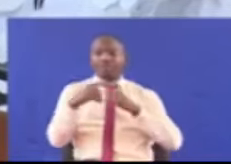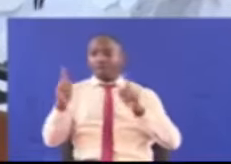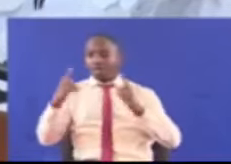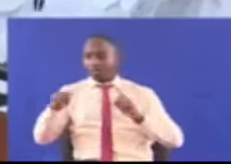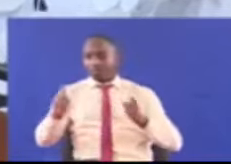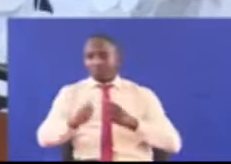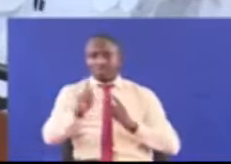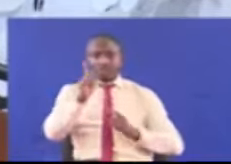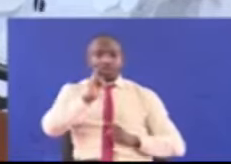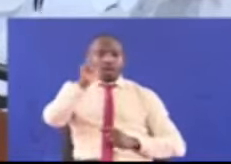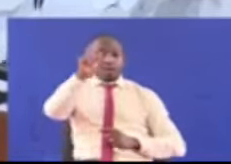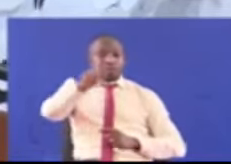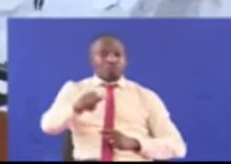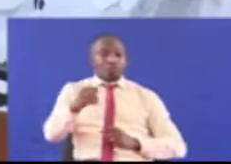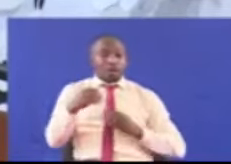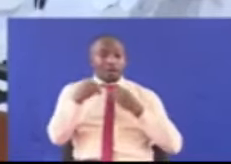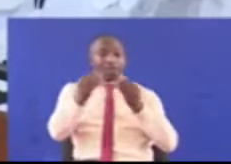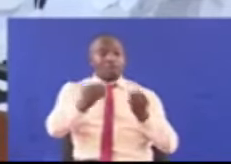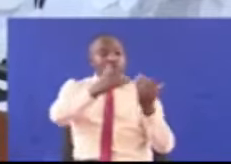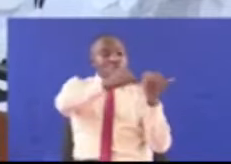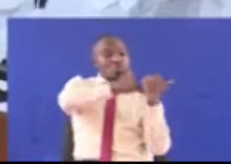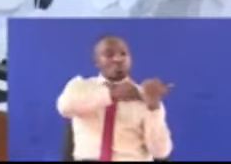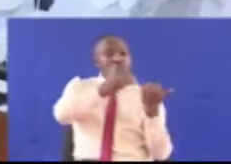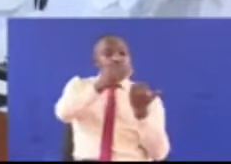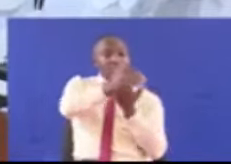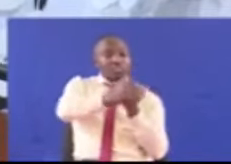Na kila mtu akapewa jukumu ya nchi zake.